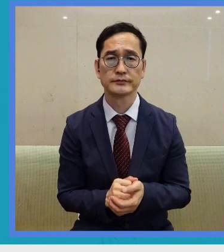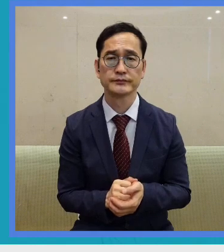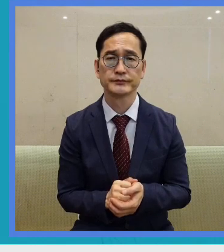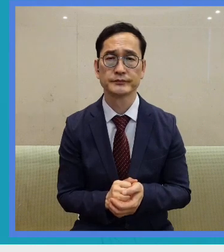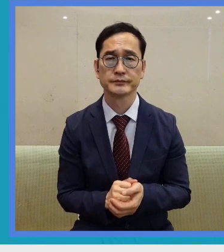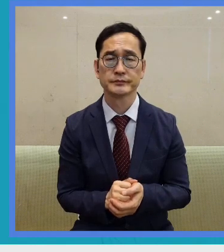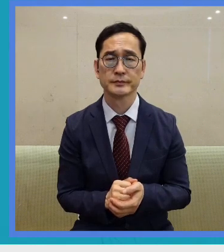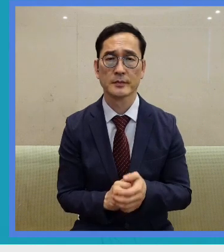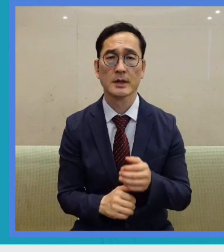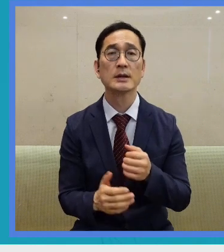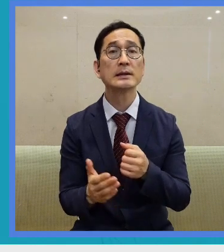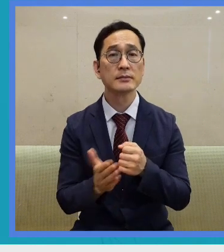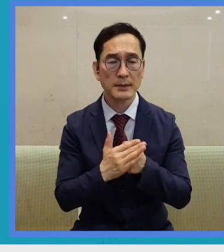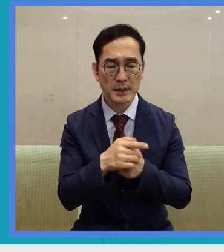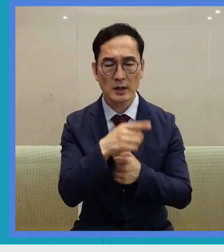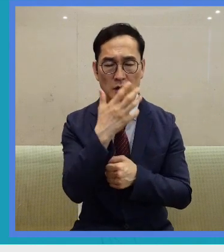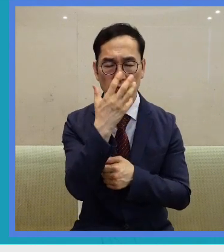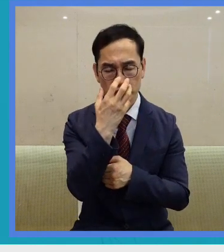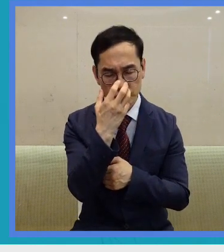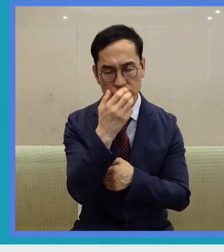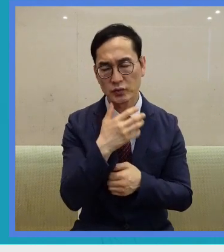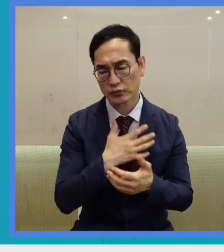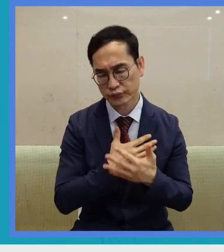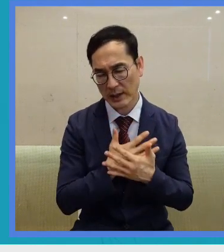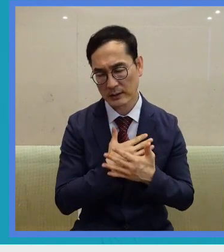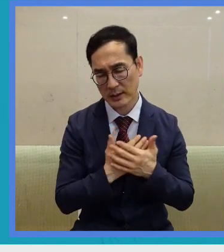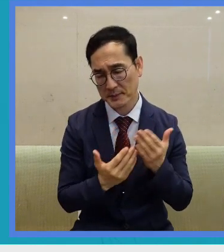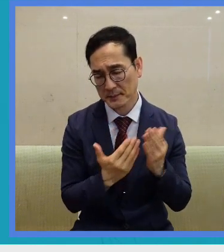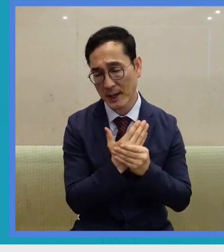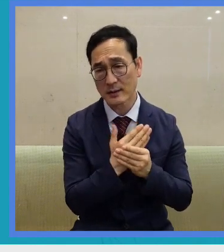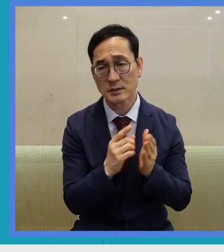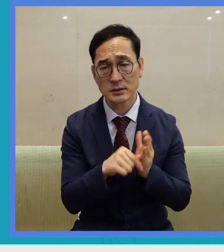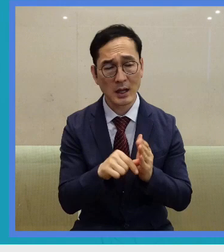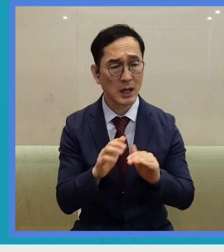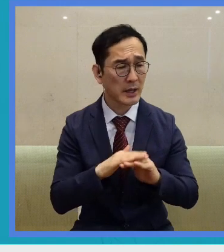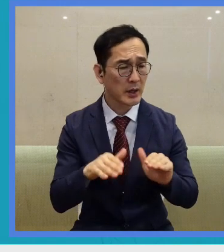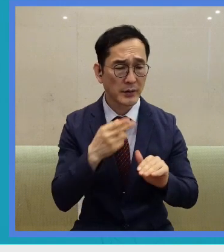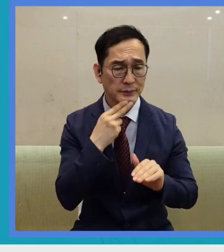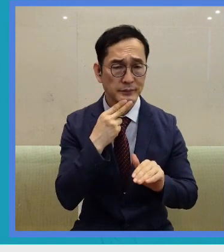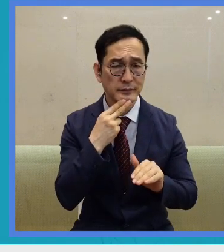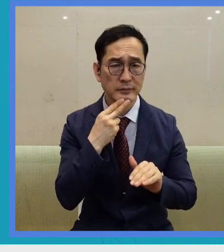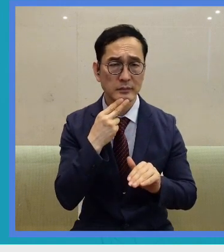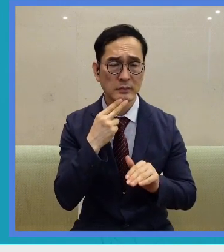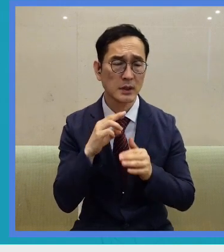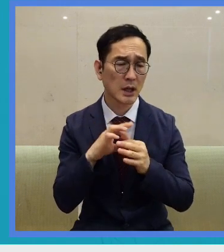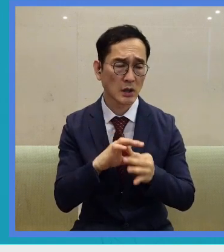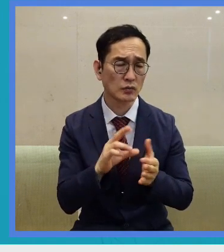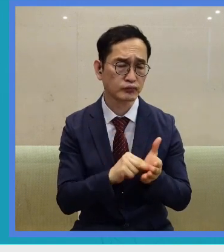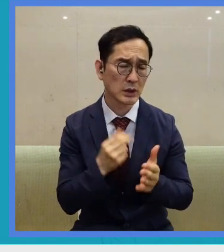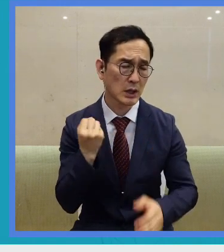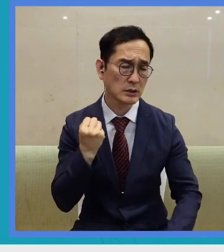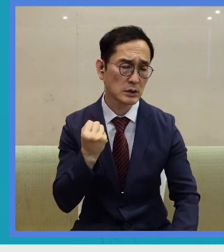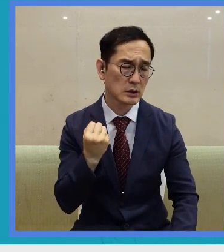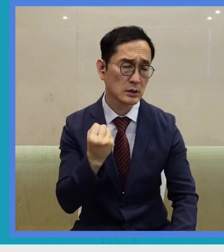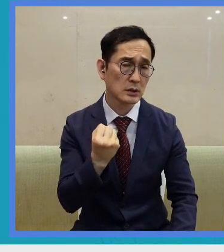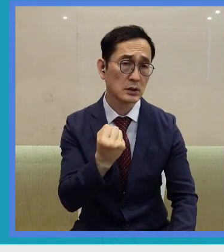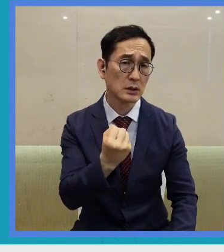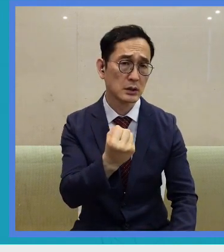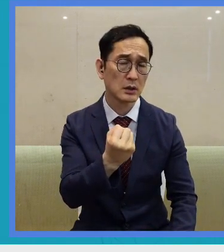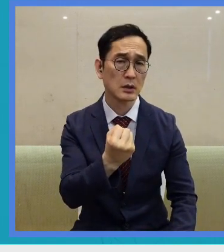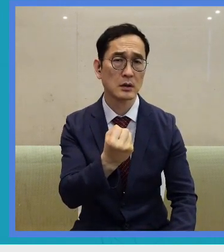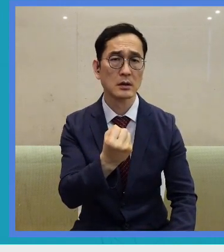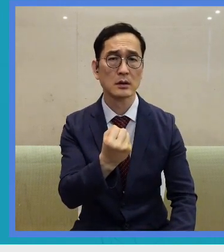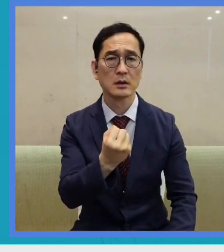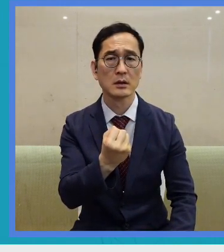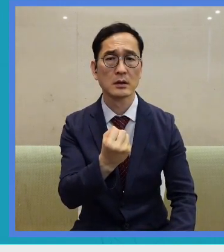적당한 때에 이제 우울이라든지 불안이라든지 이런 문제가 생겼을 때 그것들이 해결되지 않는 문제들이 생겼고